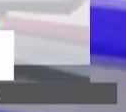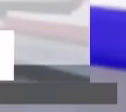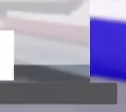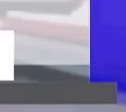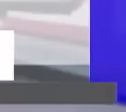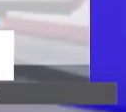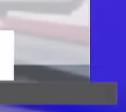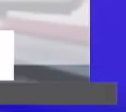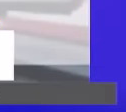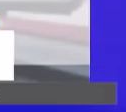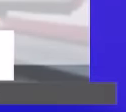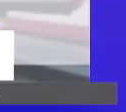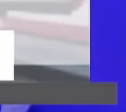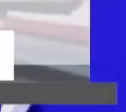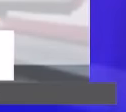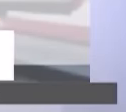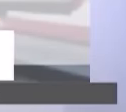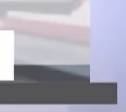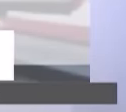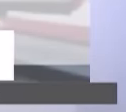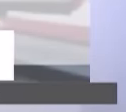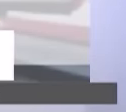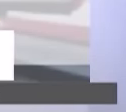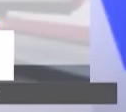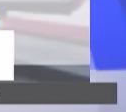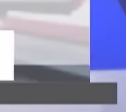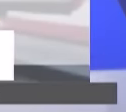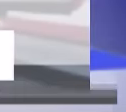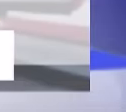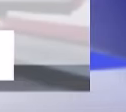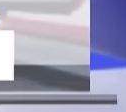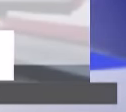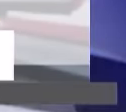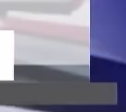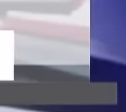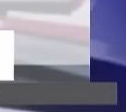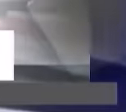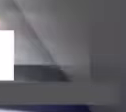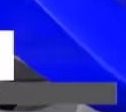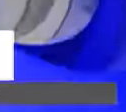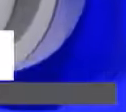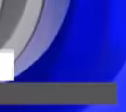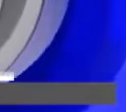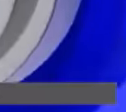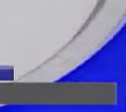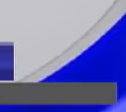Projek LRT3 diteruskan, kos kurang 47%.